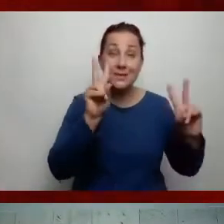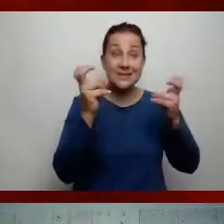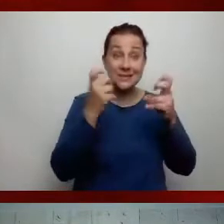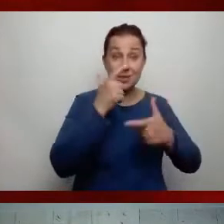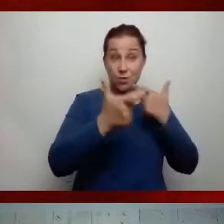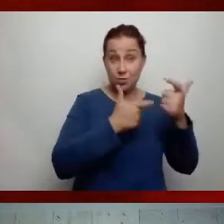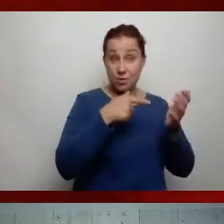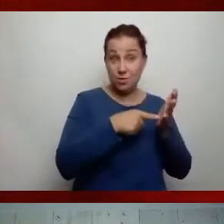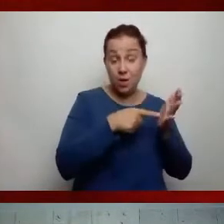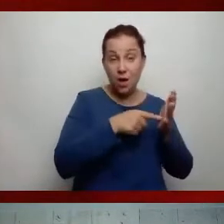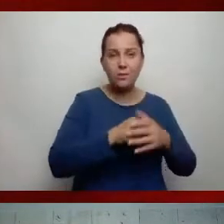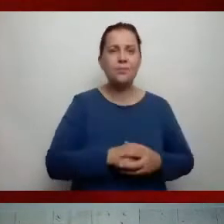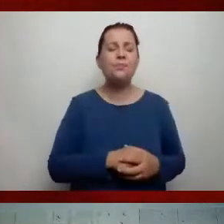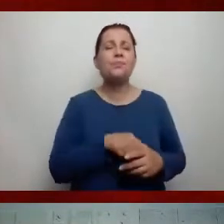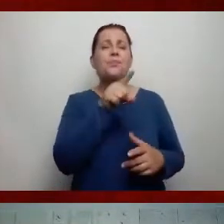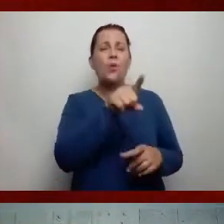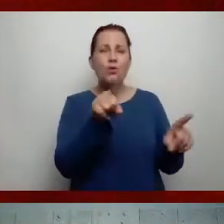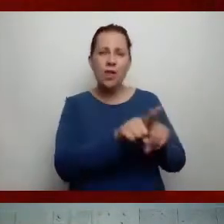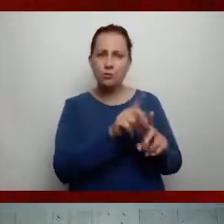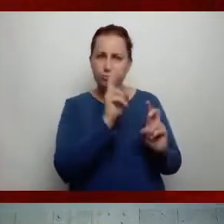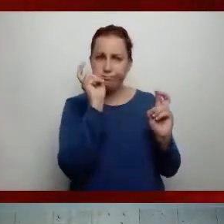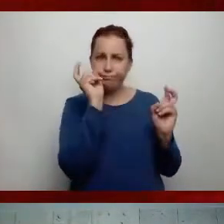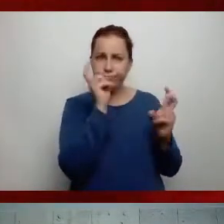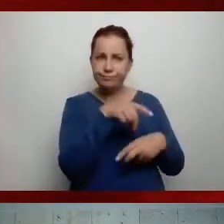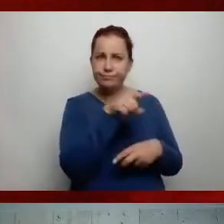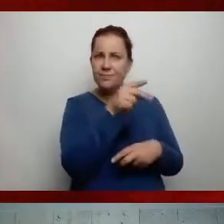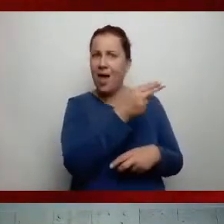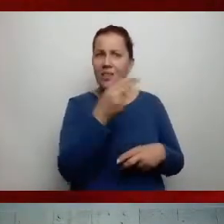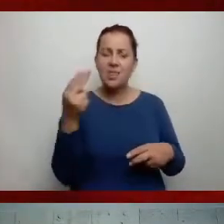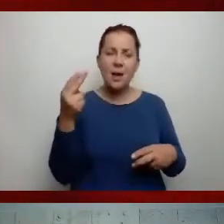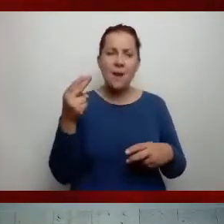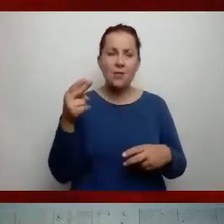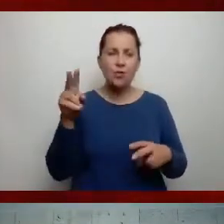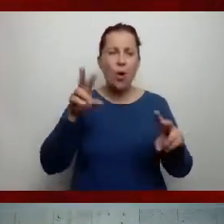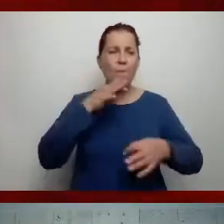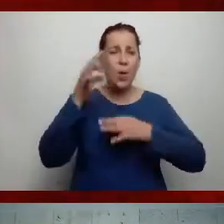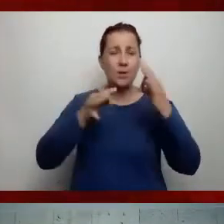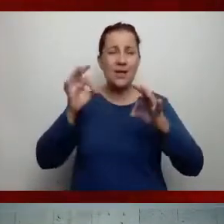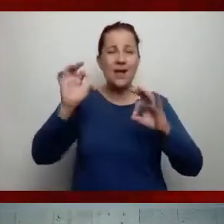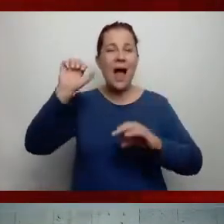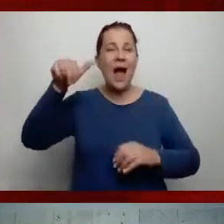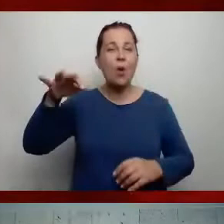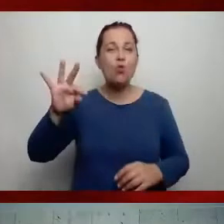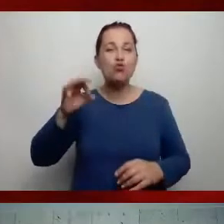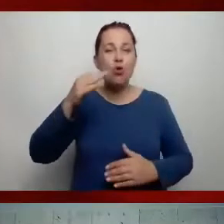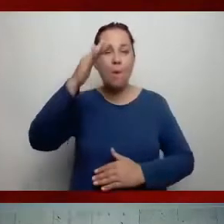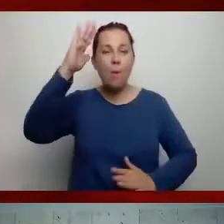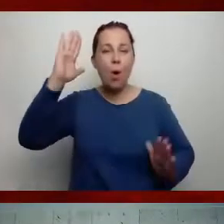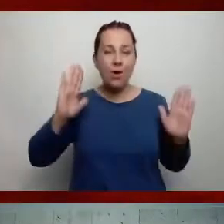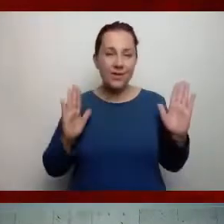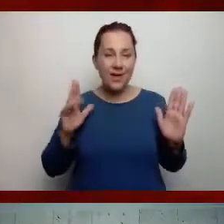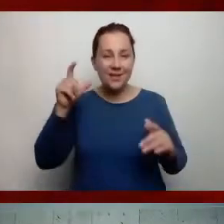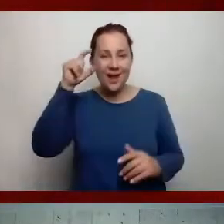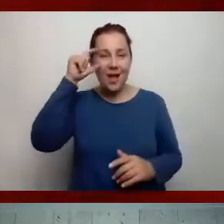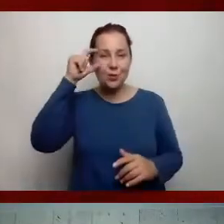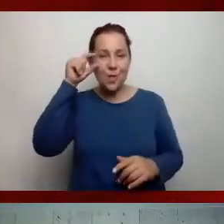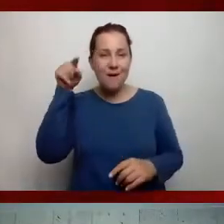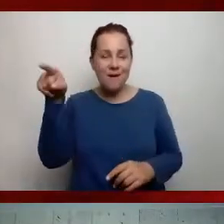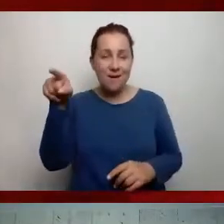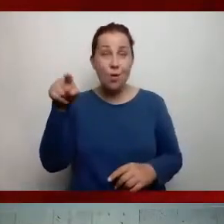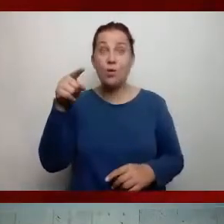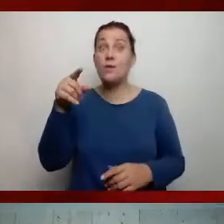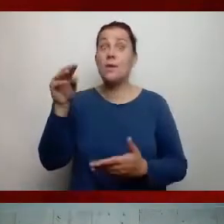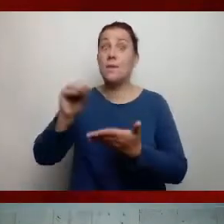zasadzie, że taką też ciekawostką na temat autoportretu Witkacego jest to, że Kaszmarski mówił w